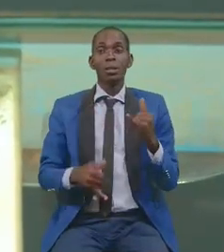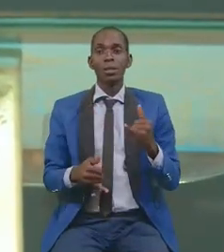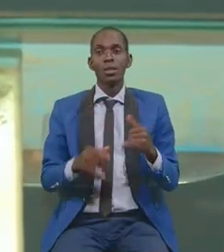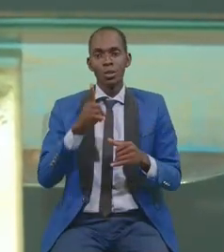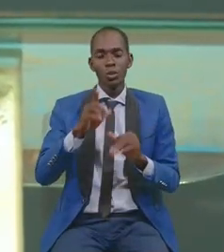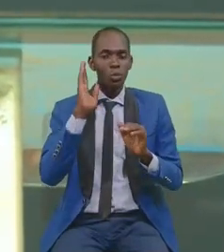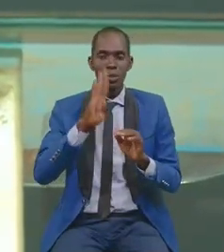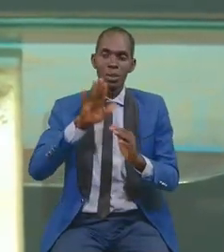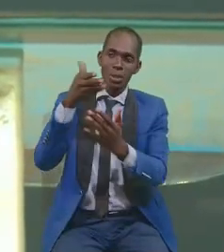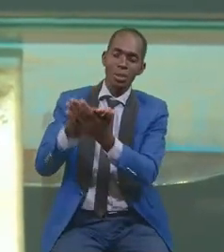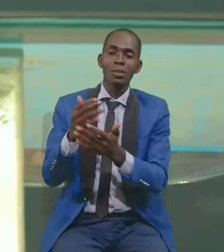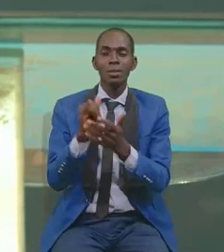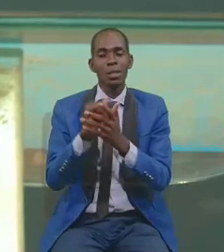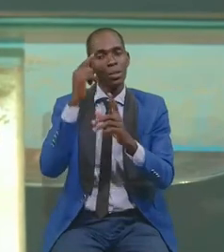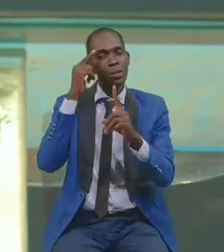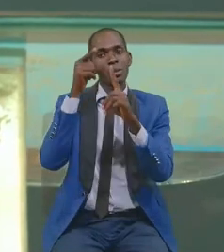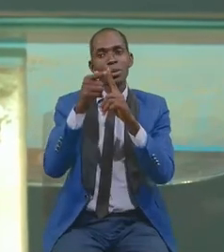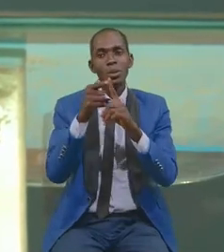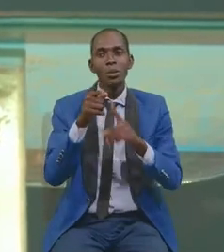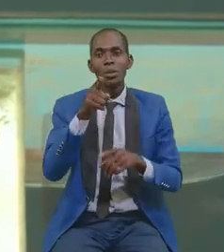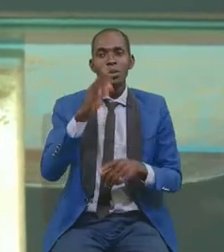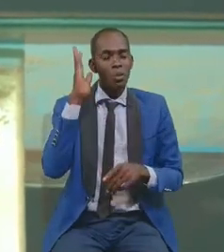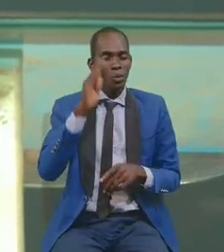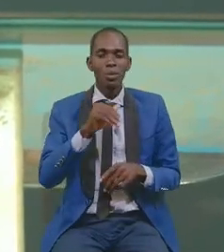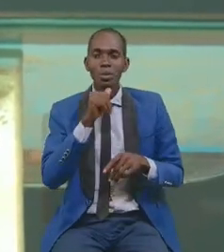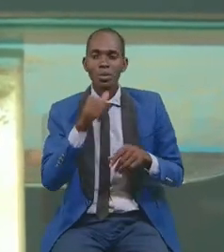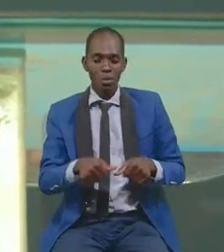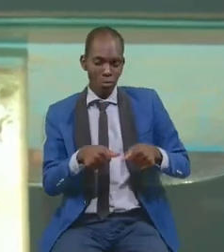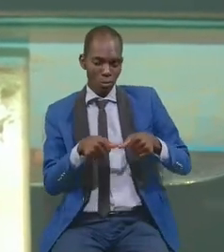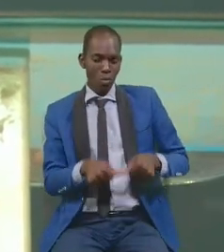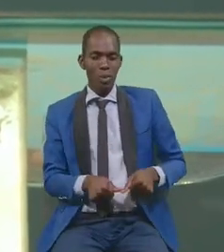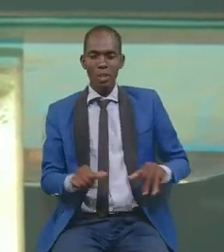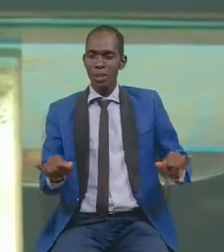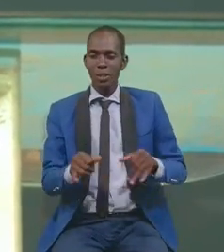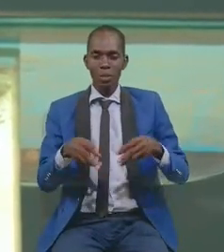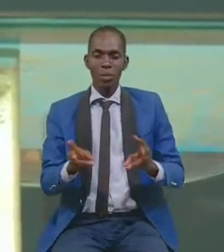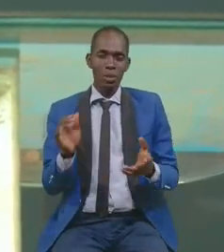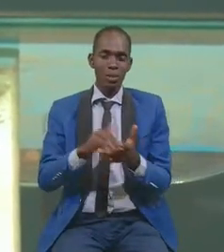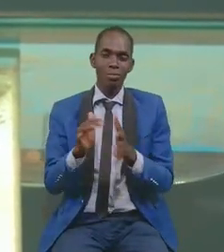vous atteignez l'objectif là. Vous n'allez pas rester tel que vous êtes ce jour.